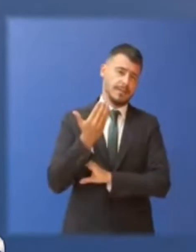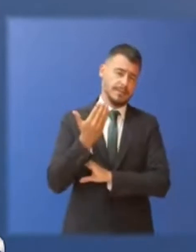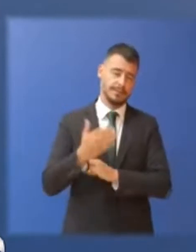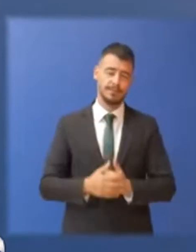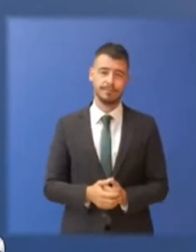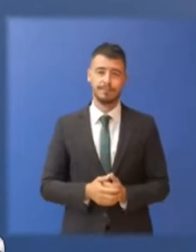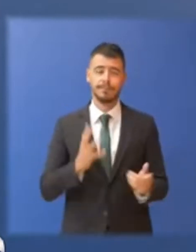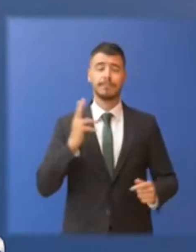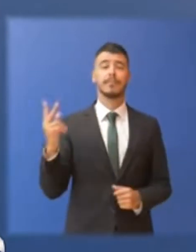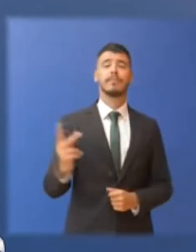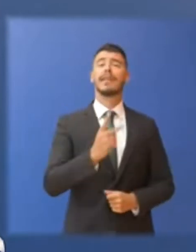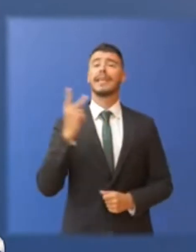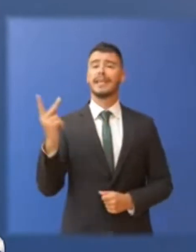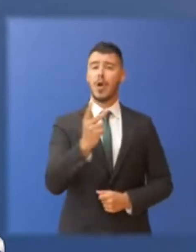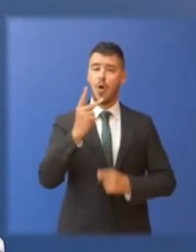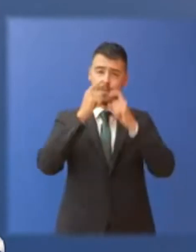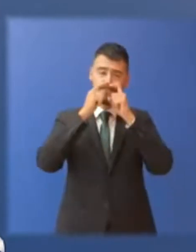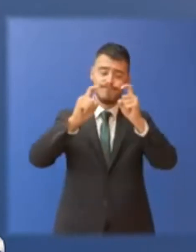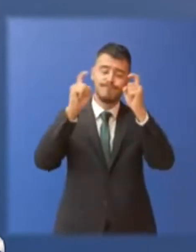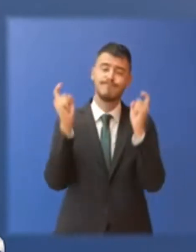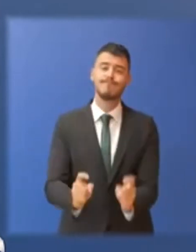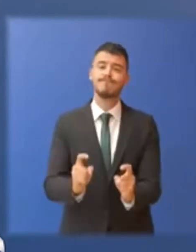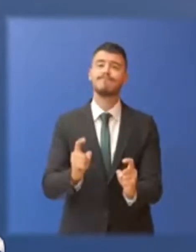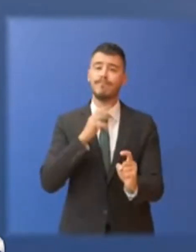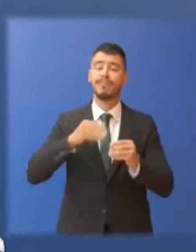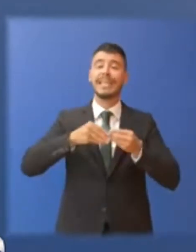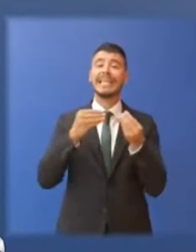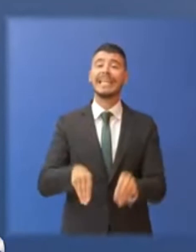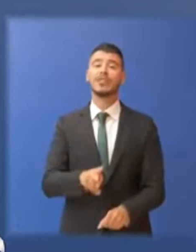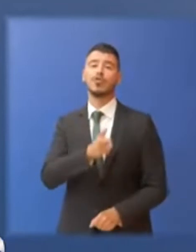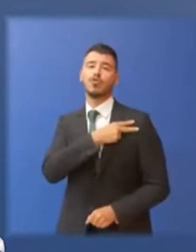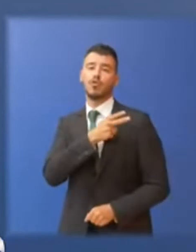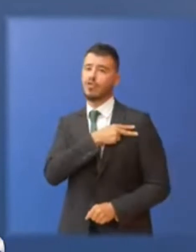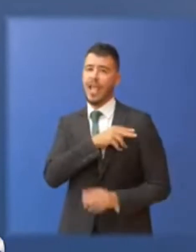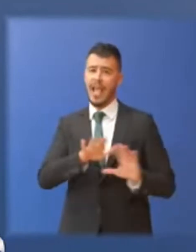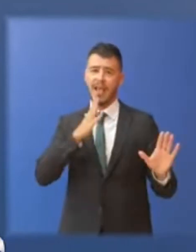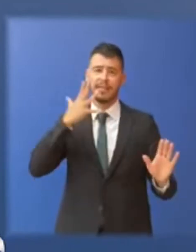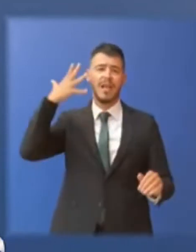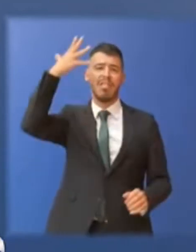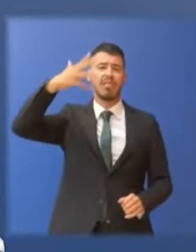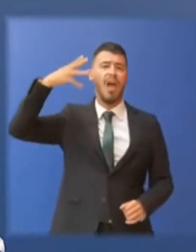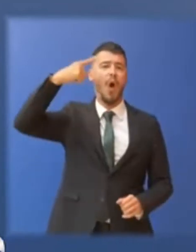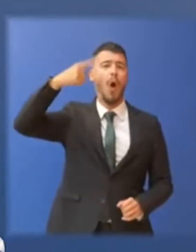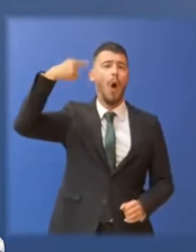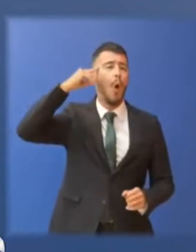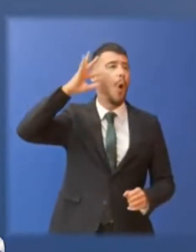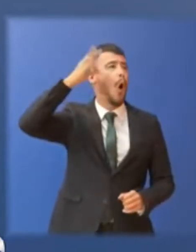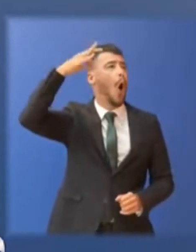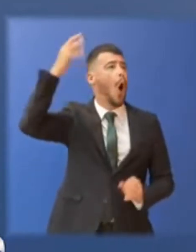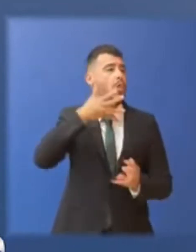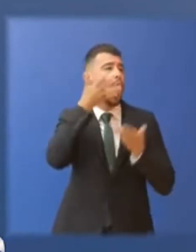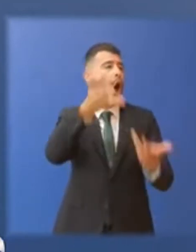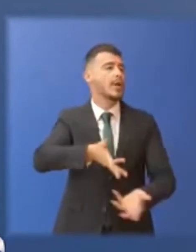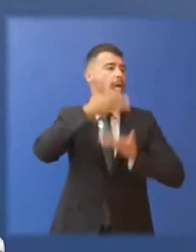πρακτικές λύσεις. Η κοινωνία απαιτεί πολιτικό πραγματισμό. Όχι θεωρίες, όχι αερολογίες, όχι